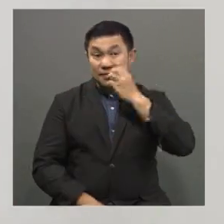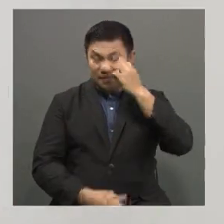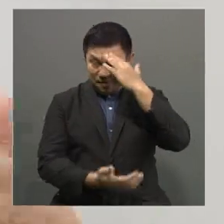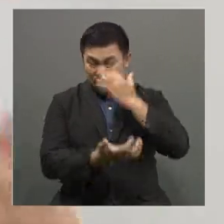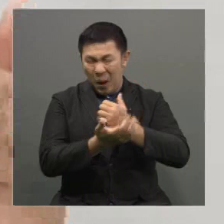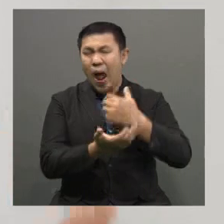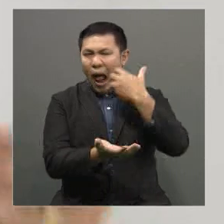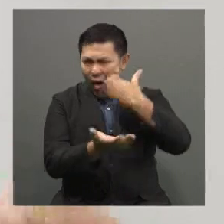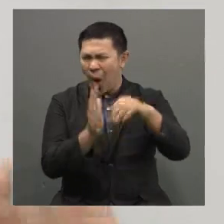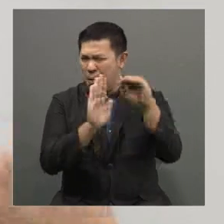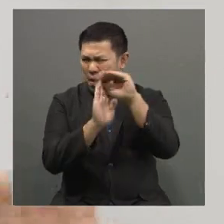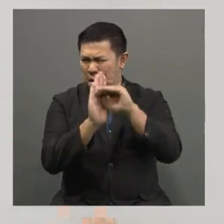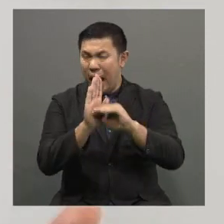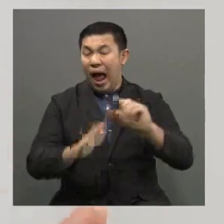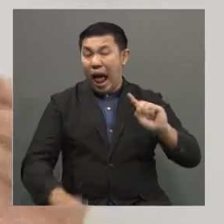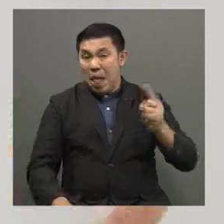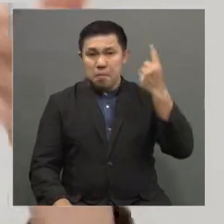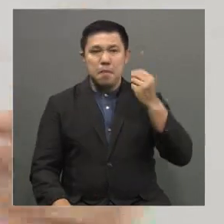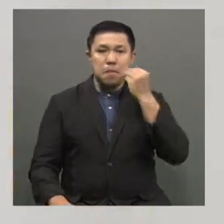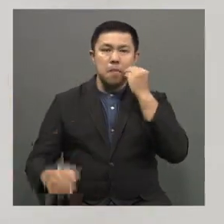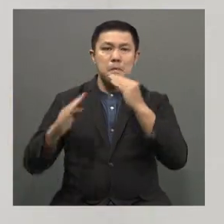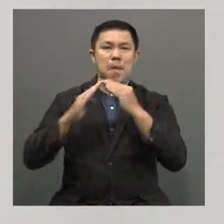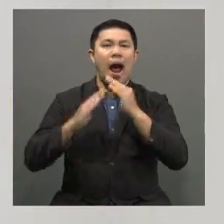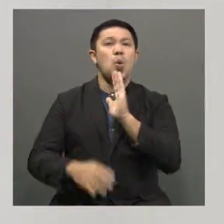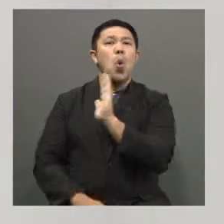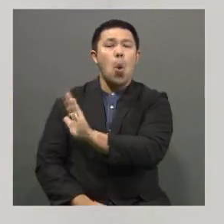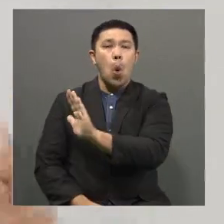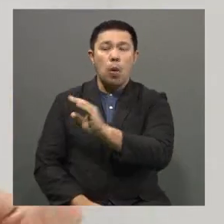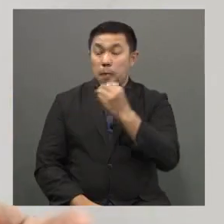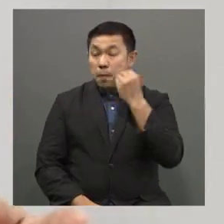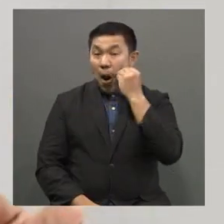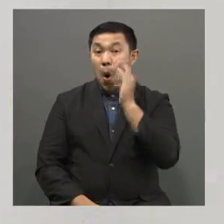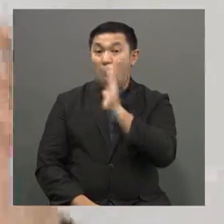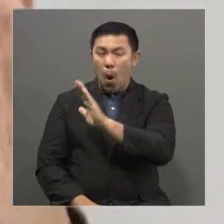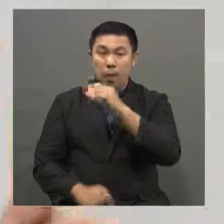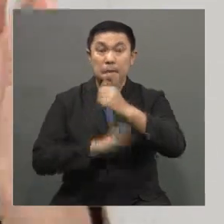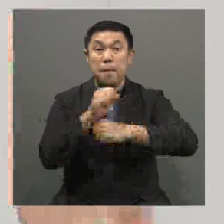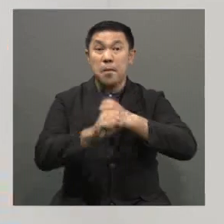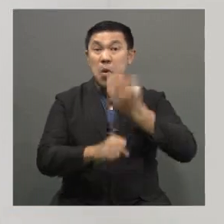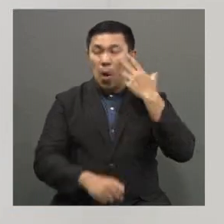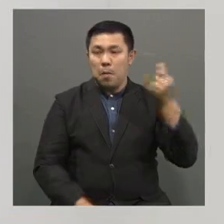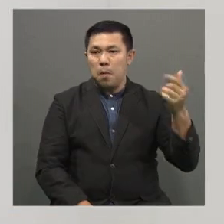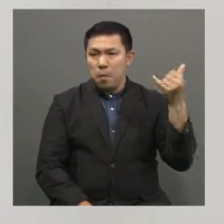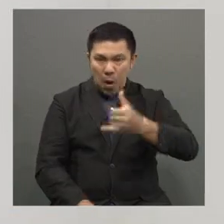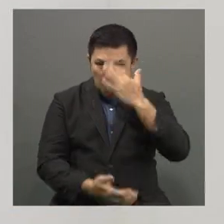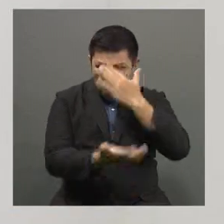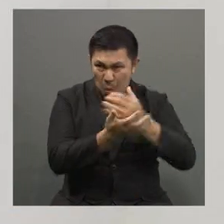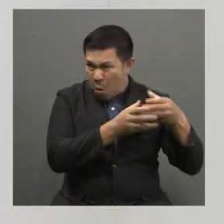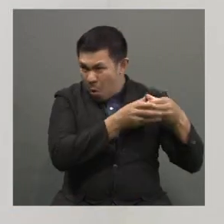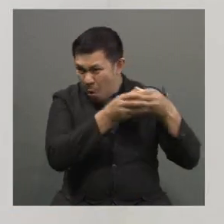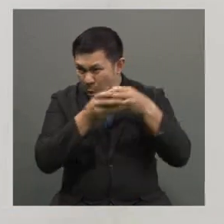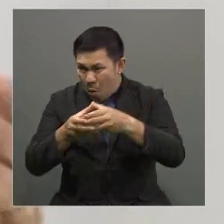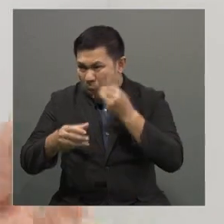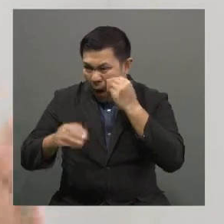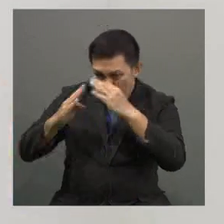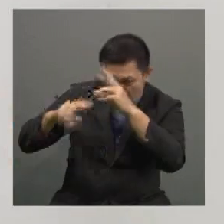เหตุการณ์ไปค้นบ้านพักของบิ๊กโจ๊กที่ย่านถนนวิภาวดีรังสิตเมื่อตอนปลายปีที่แล้วเนาะจเป็นข่าวเป็นคราวโด่งดังใหญ่